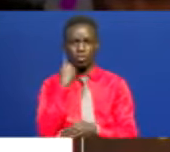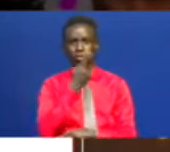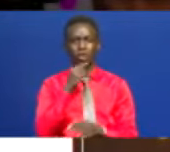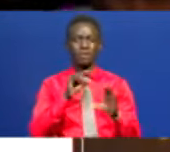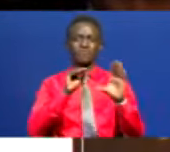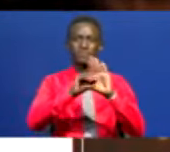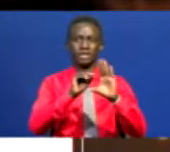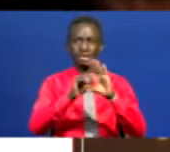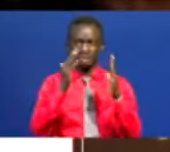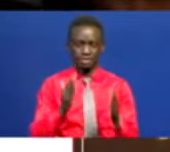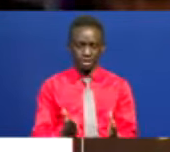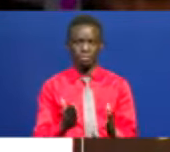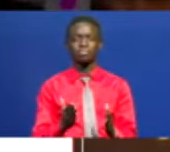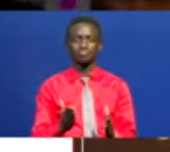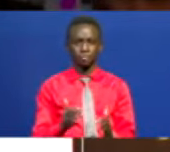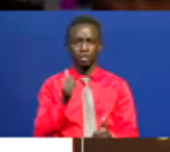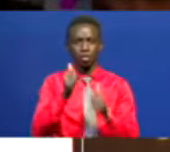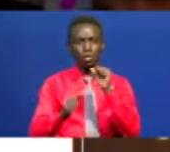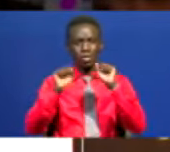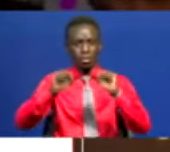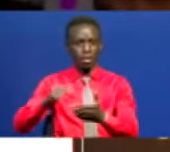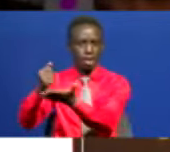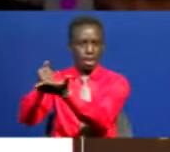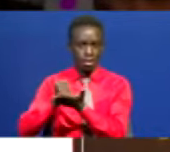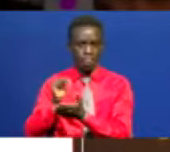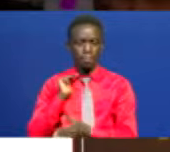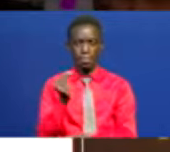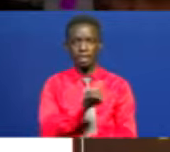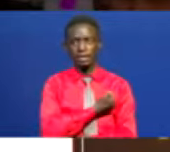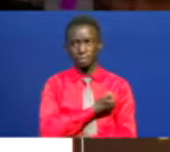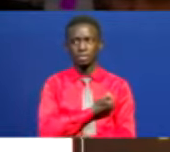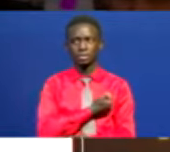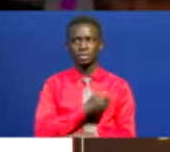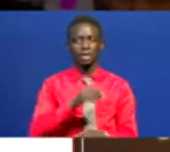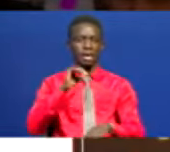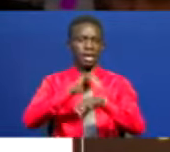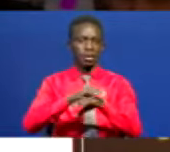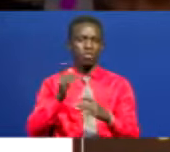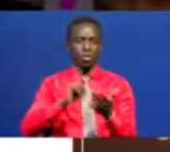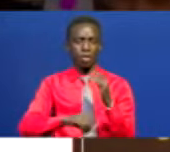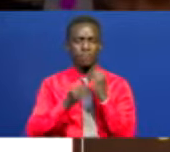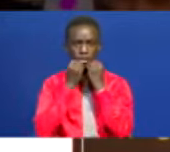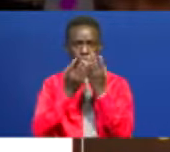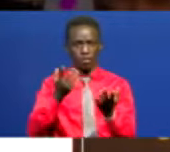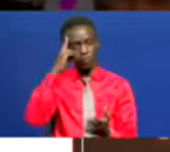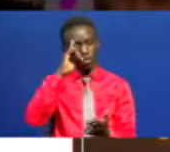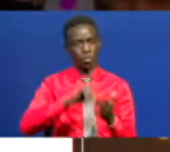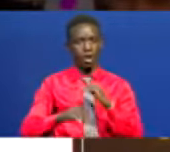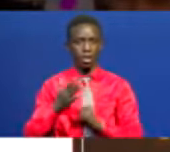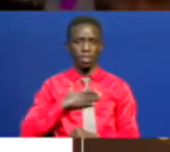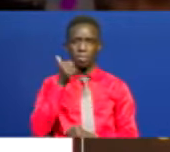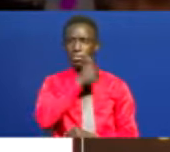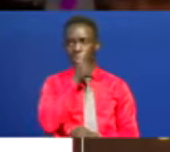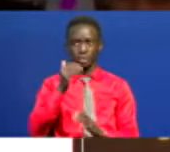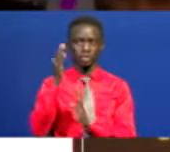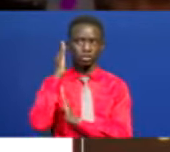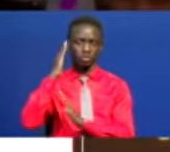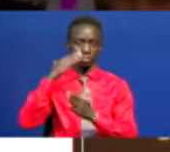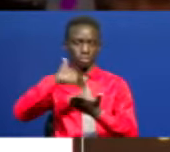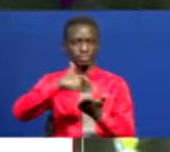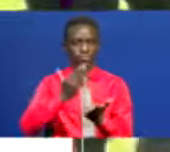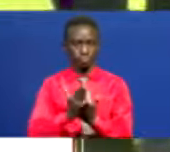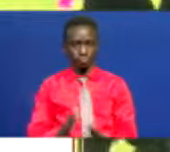training facilities which can help us truly fortify the foundation of our private security sector and bolster its